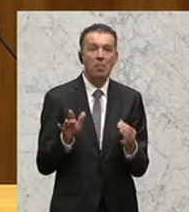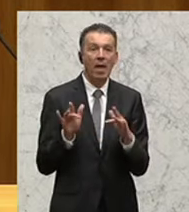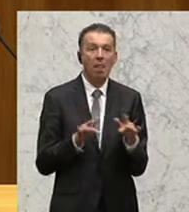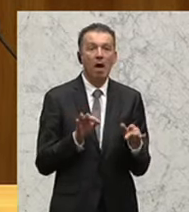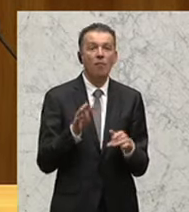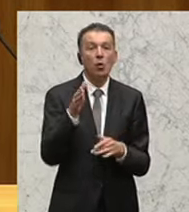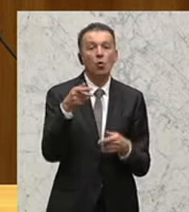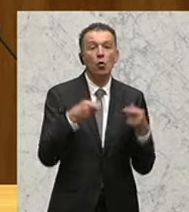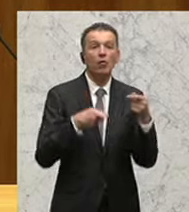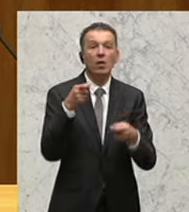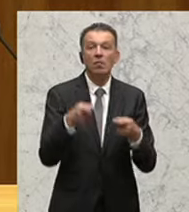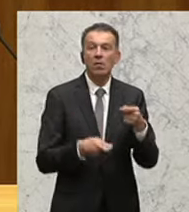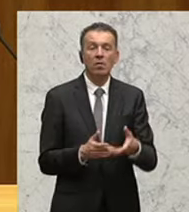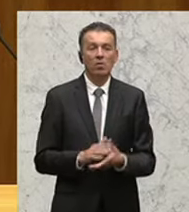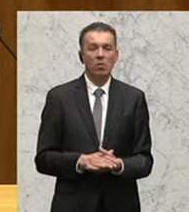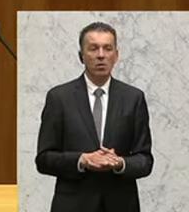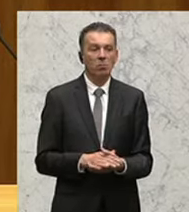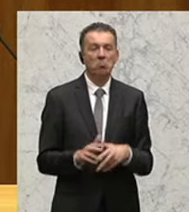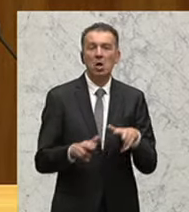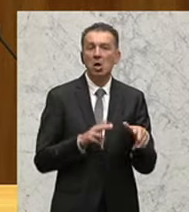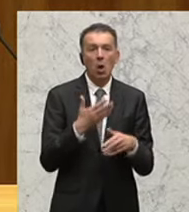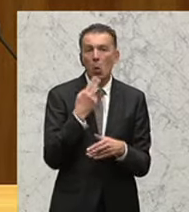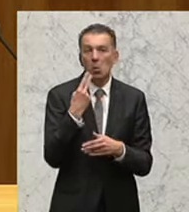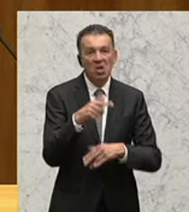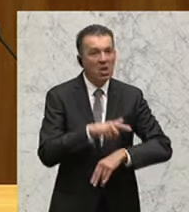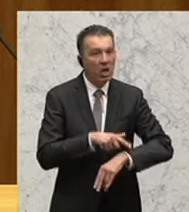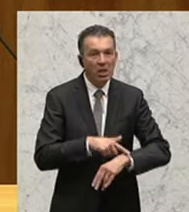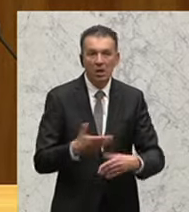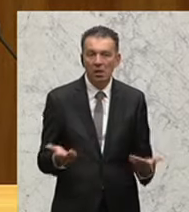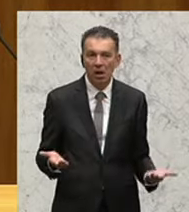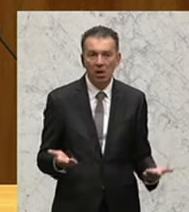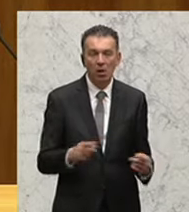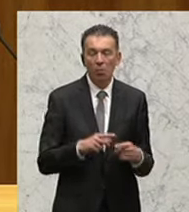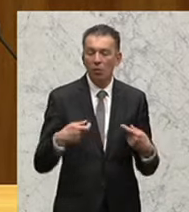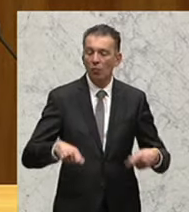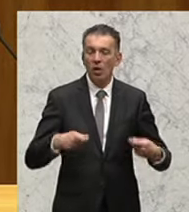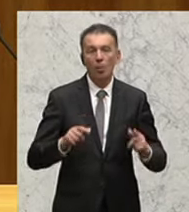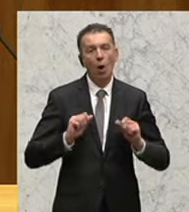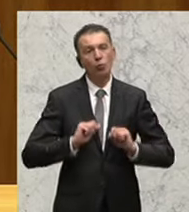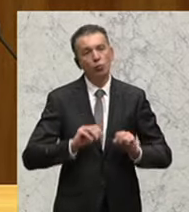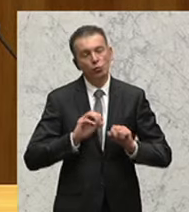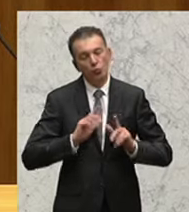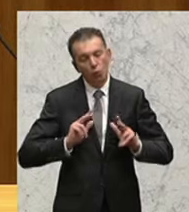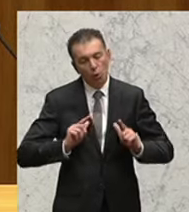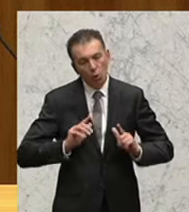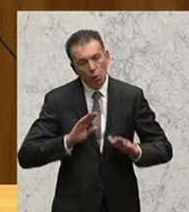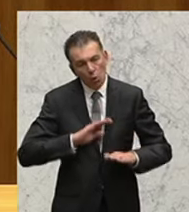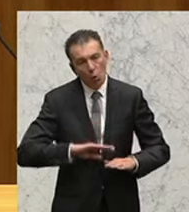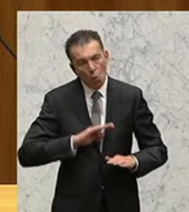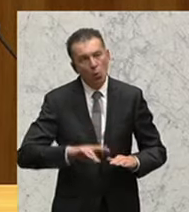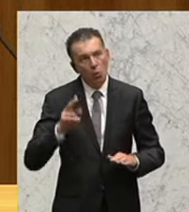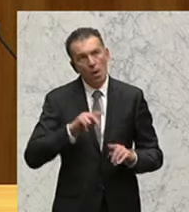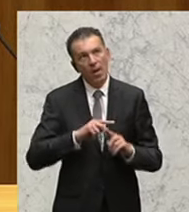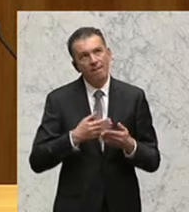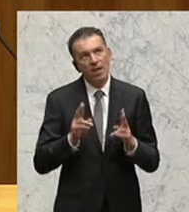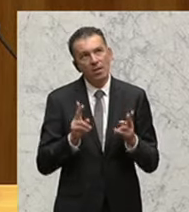haben. Die Dringlichkeit sieht diese Regierung nämlich nicht. Wir müssen uns ja bis Februar gedulden, bis da mal überlegt wird, was man tun könnte. Aber